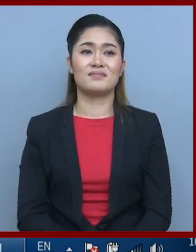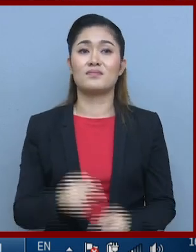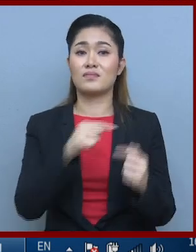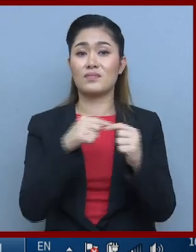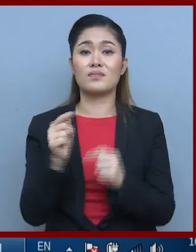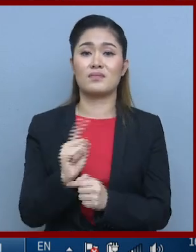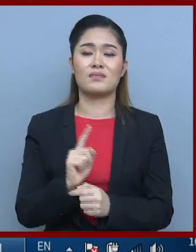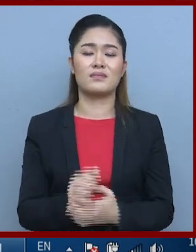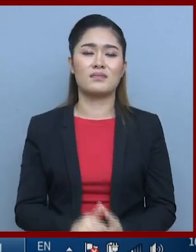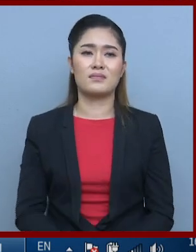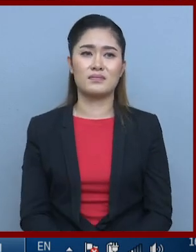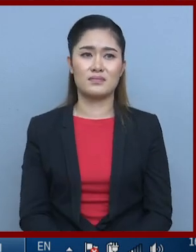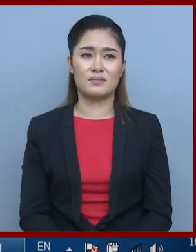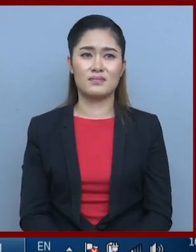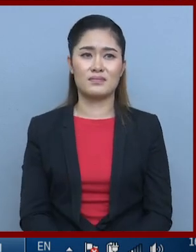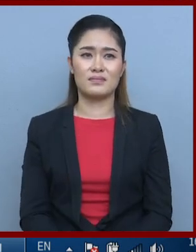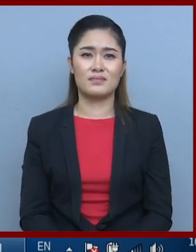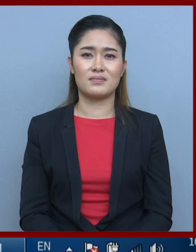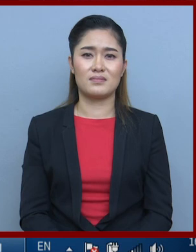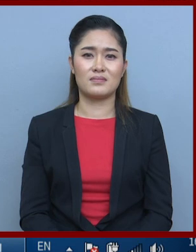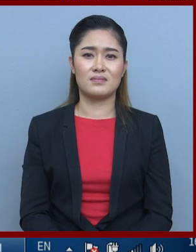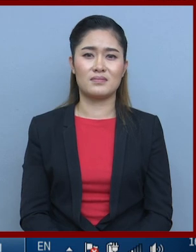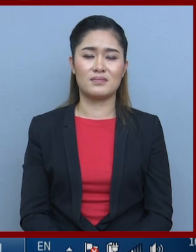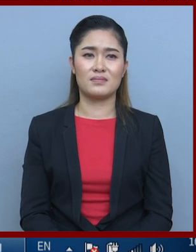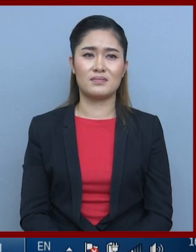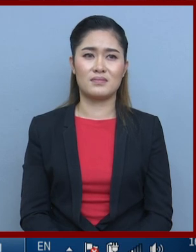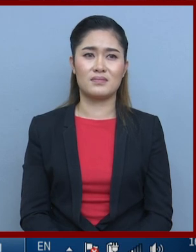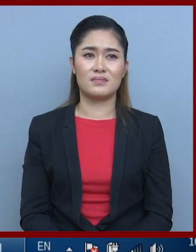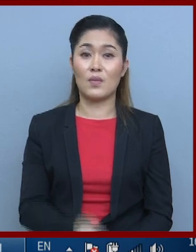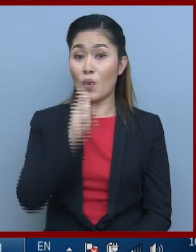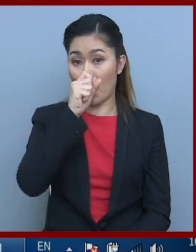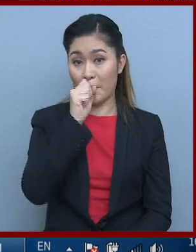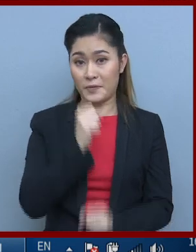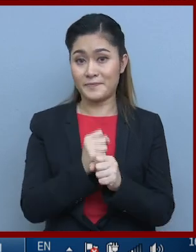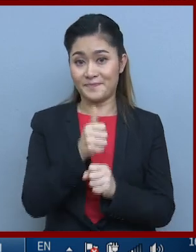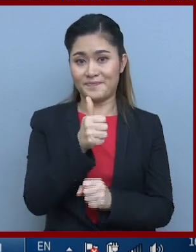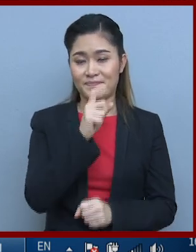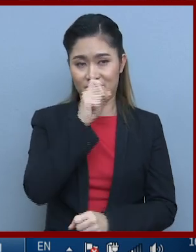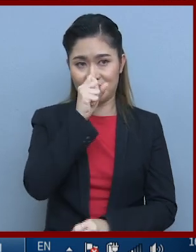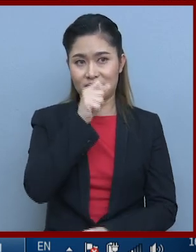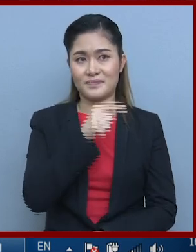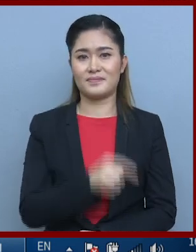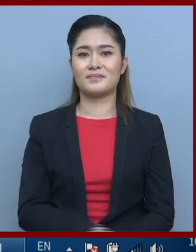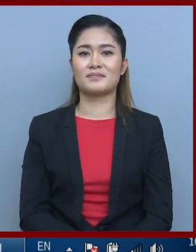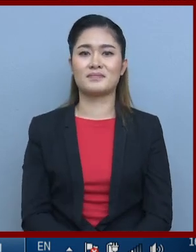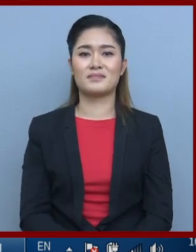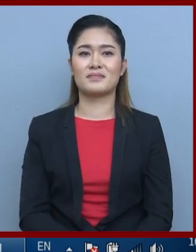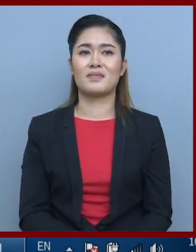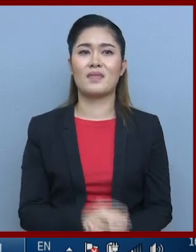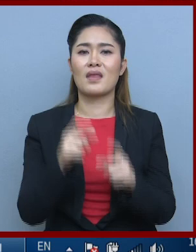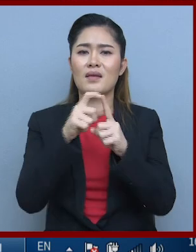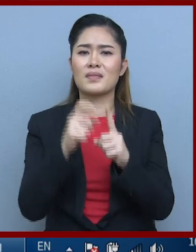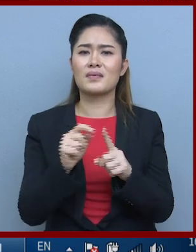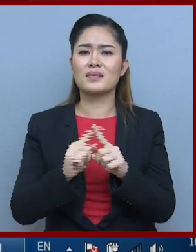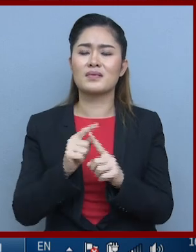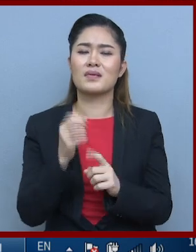ต่อมาอันนี้เป็นสับดิสเพย์แต่เรามาลองนี้ดูก่อนดีไหมเรามาลองดูทำสับอะ